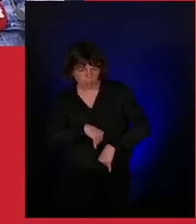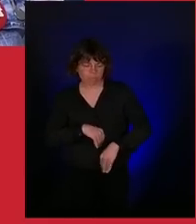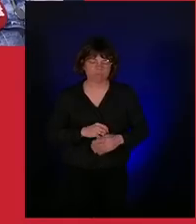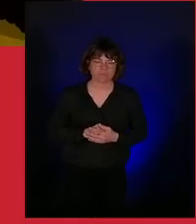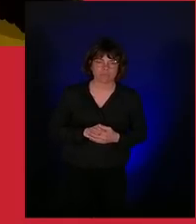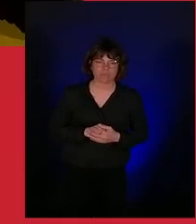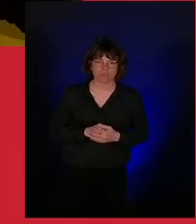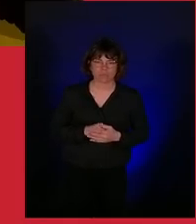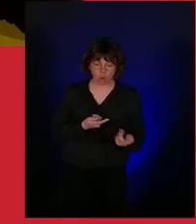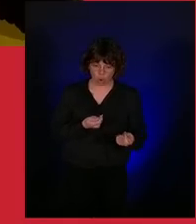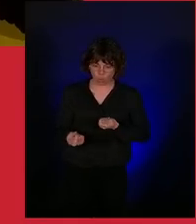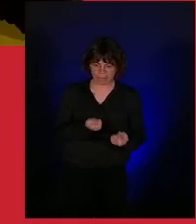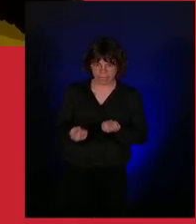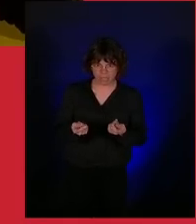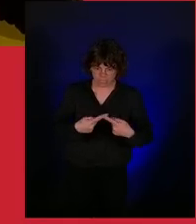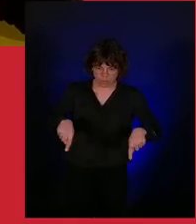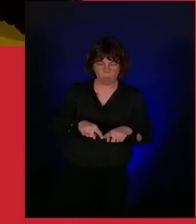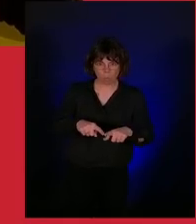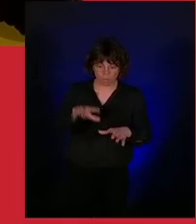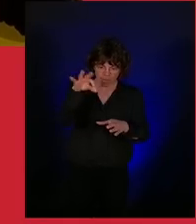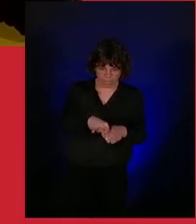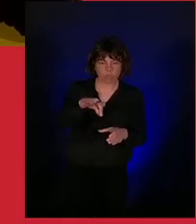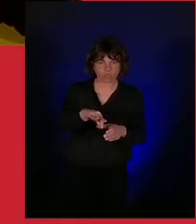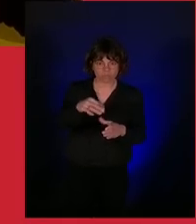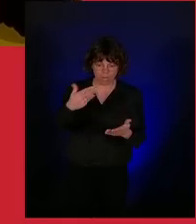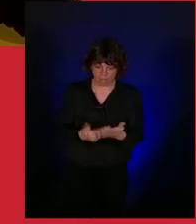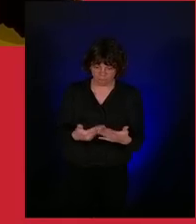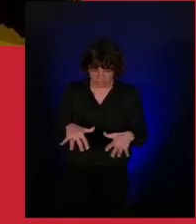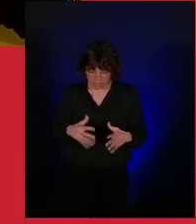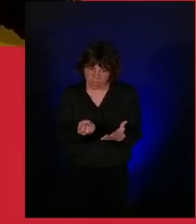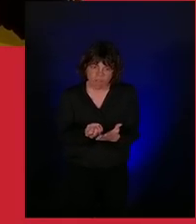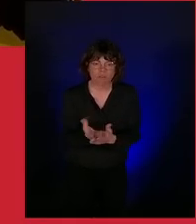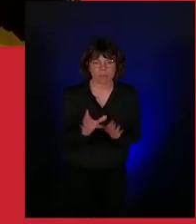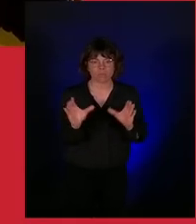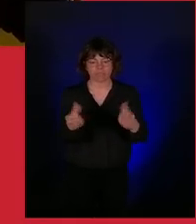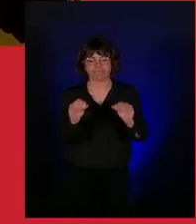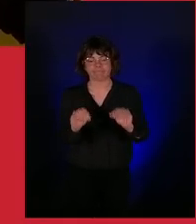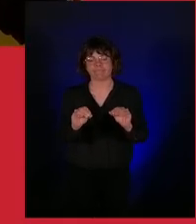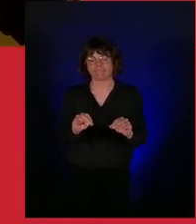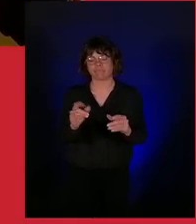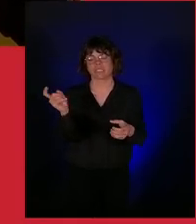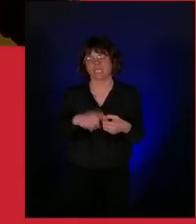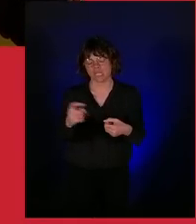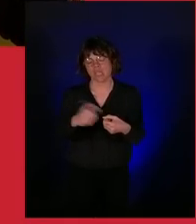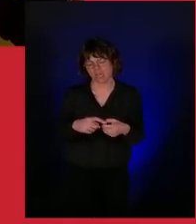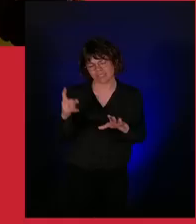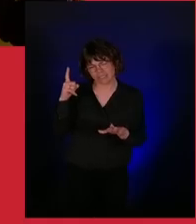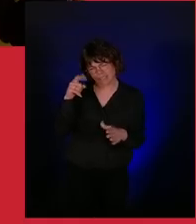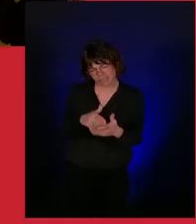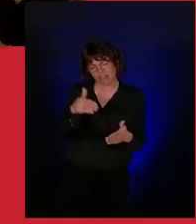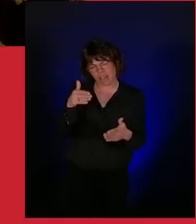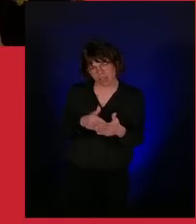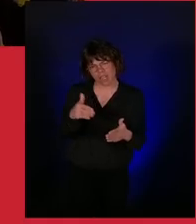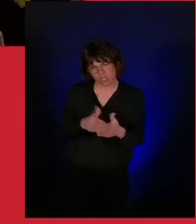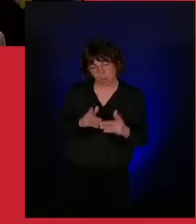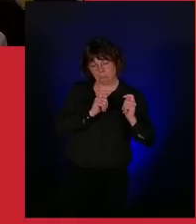Le comité de gestion élu transmettra à l'espace formation syndicale les difficultés rencontrées lors de